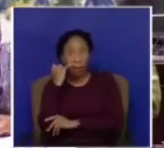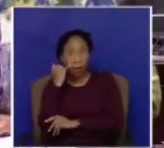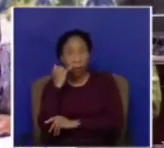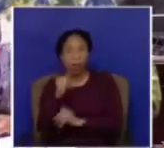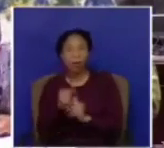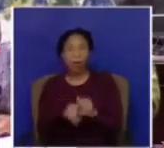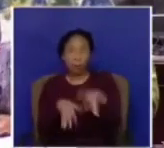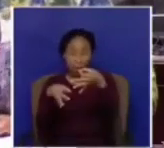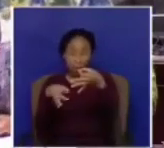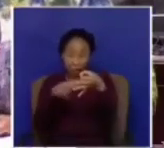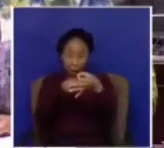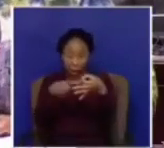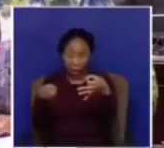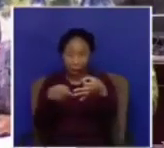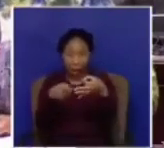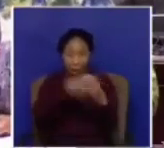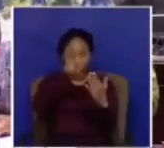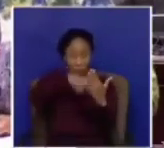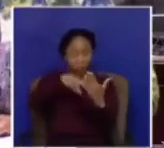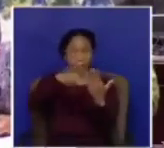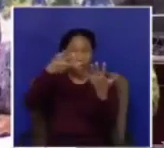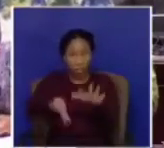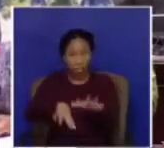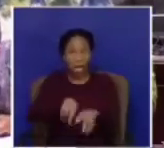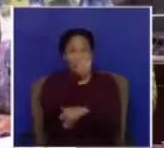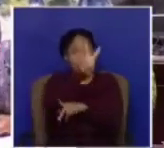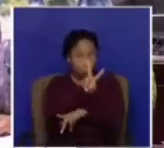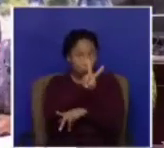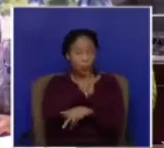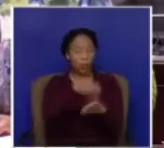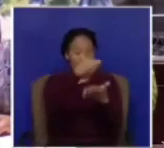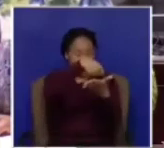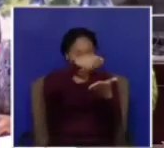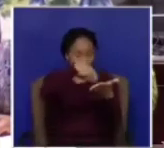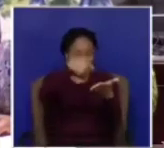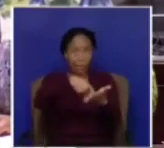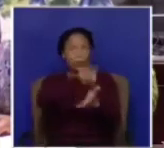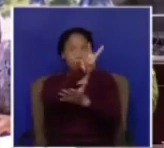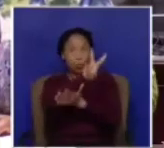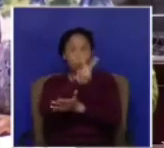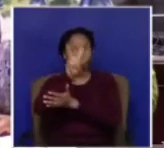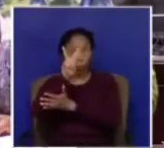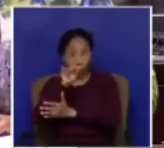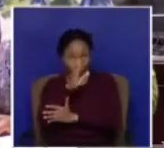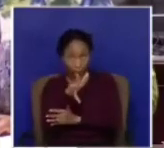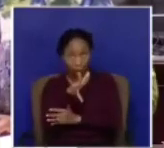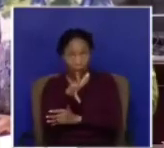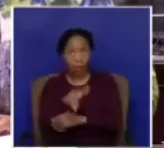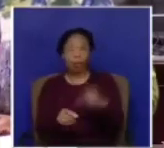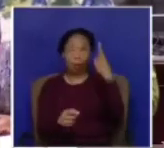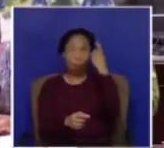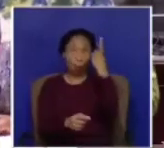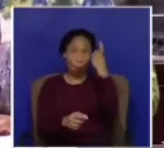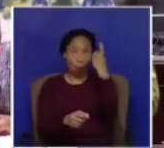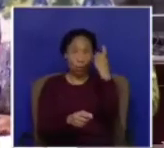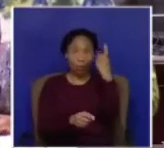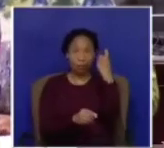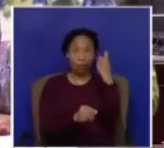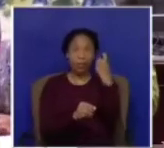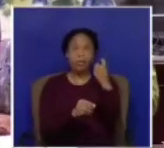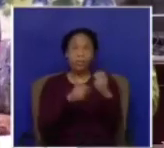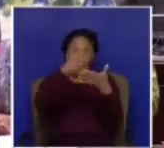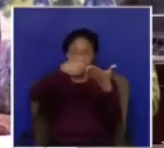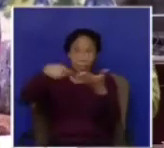lebenifunza kuwo mabili sitawasayina womabili lelinye silishiye sitwasha